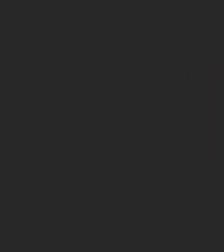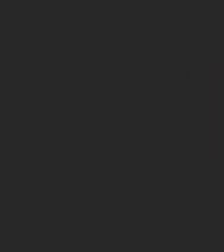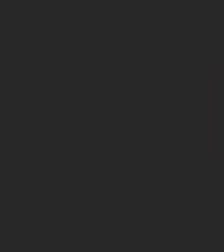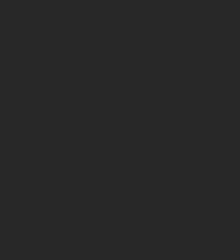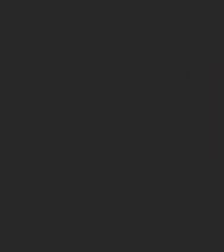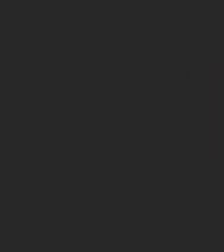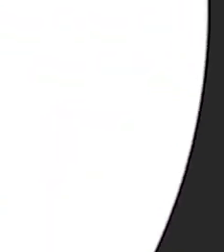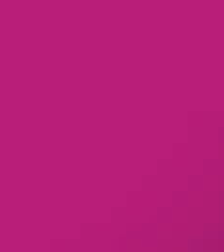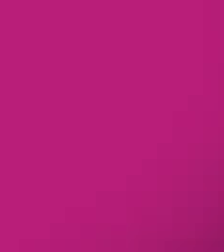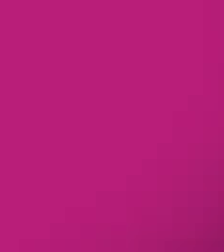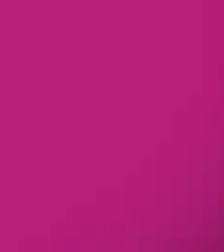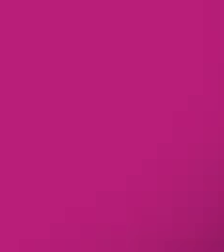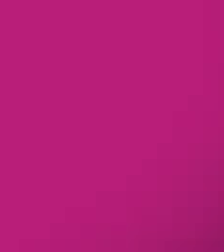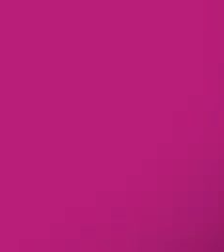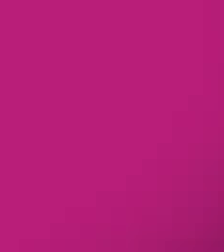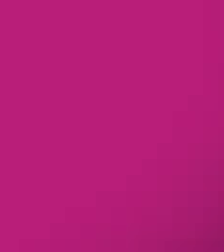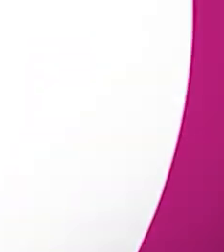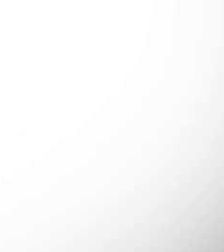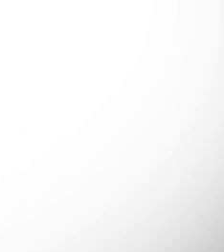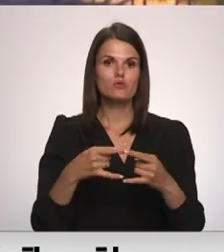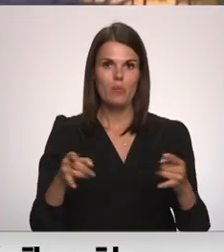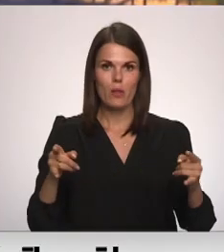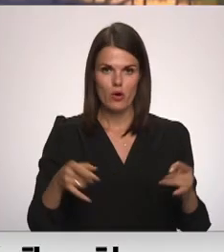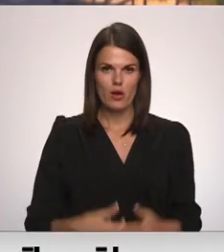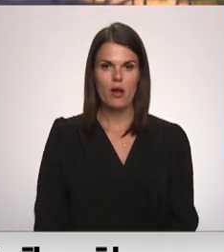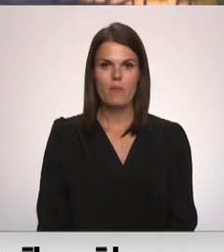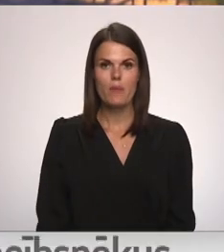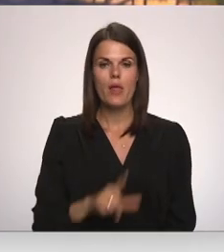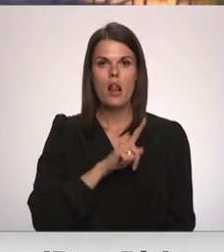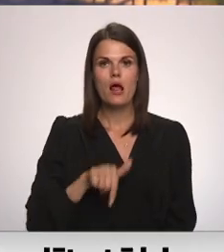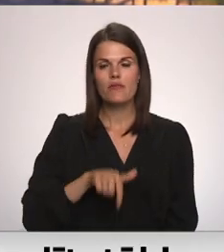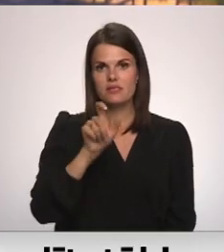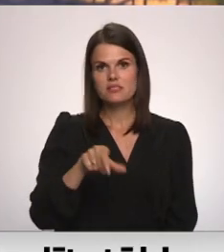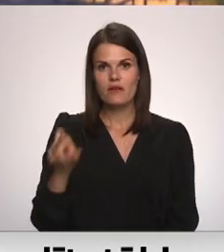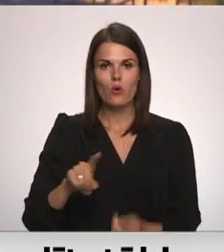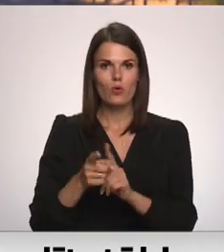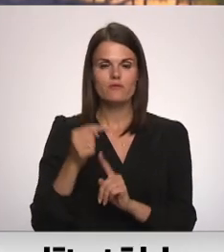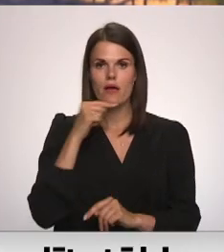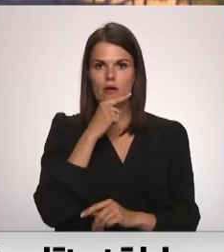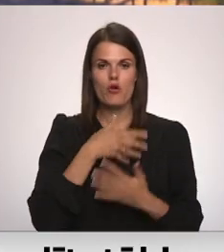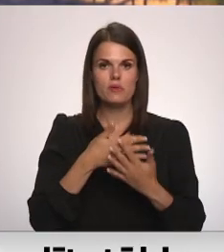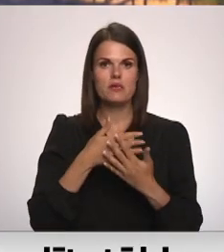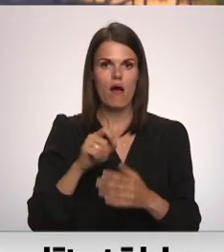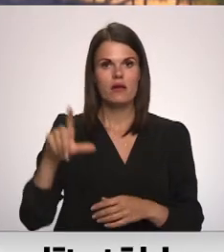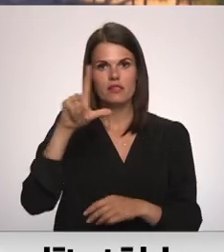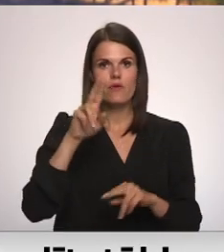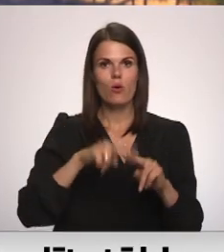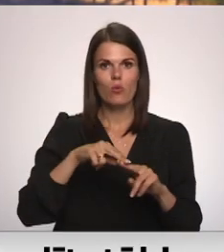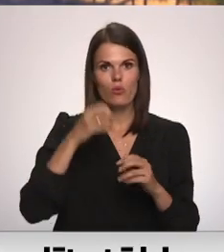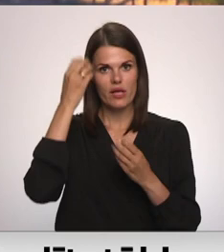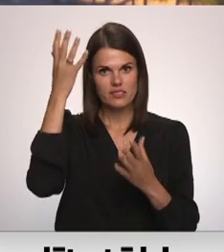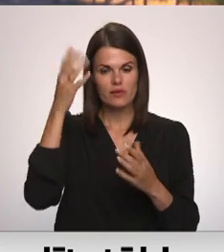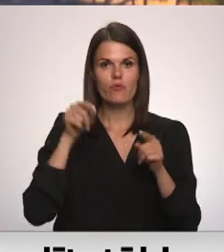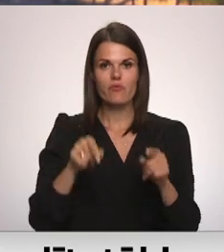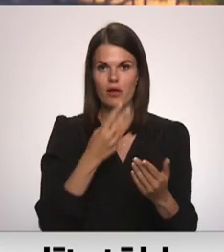Re! Viss ēters ir te! Latvijas iedzīvotāji kļuvuši ekonomiski aktīvāki un